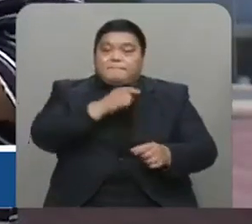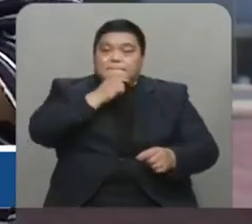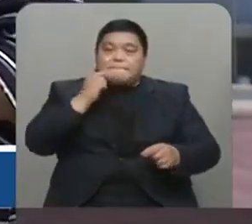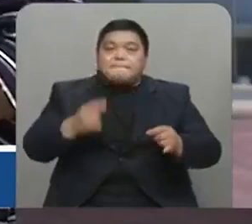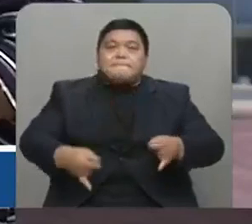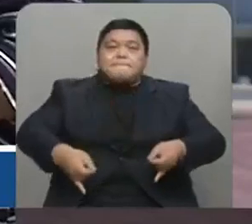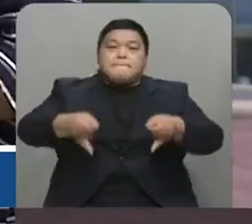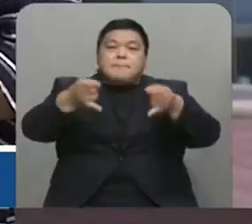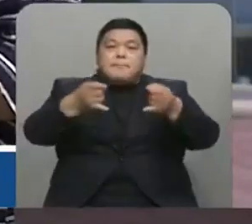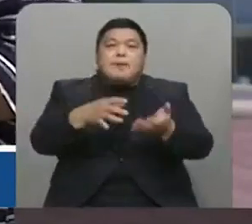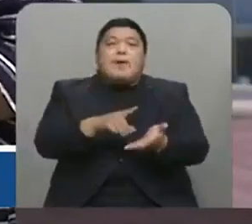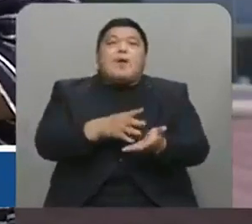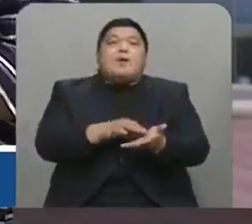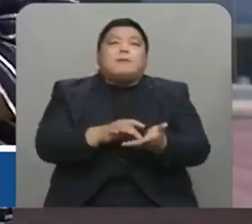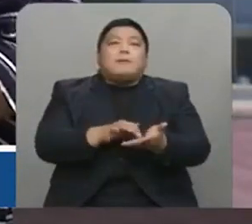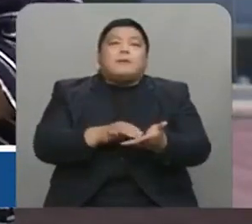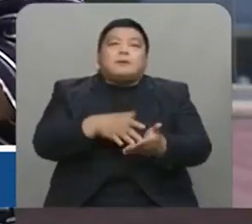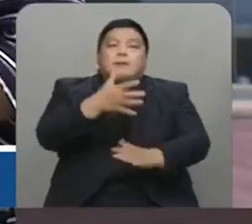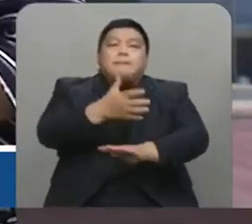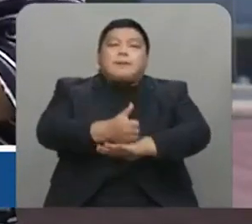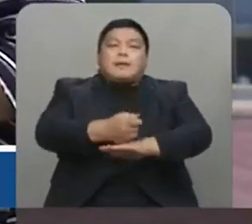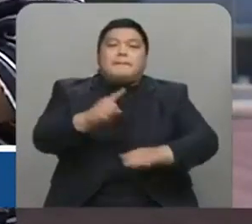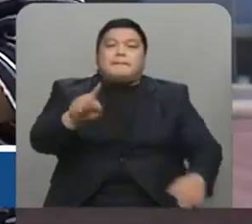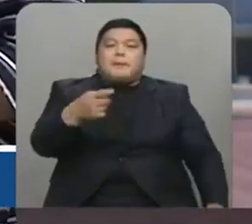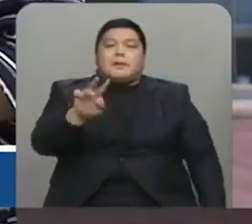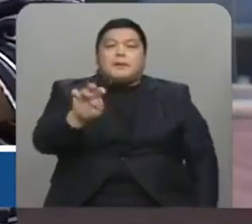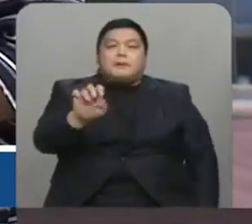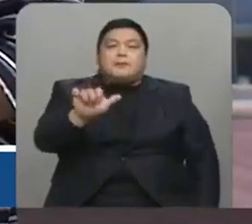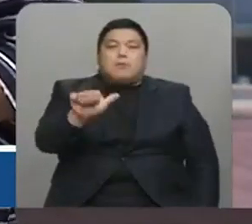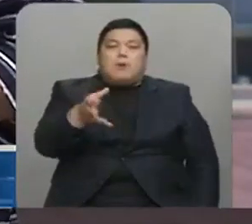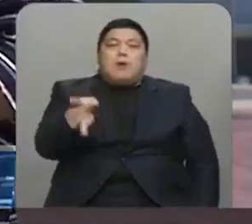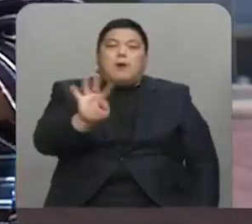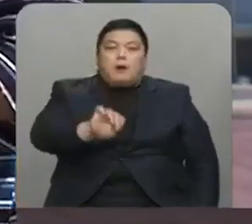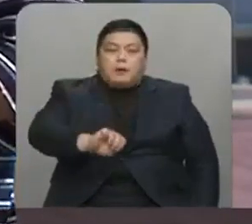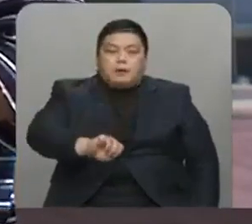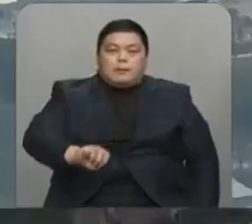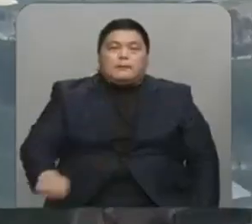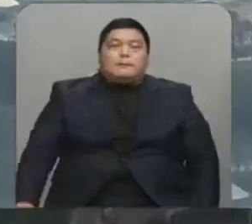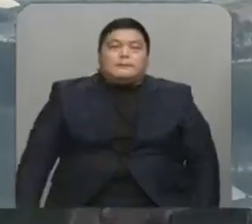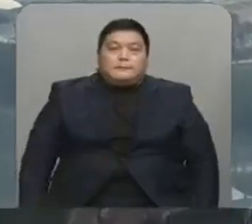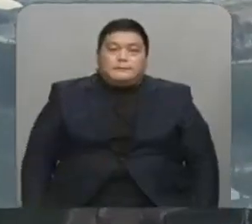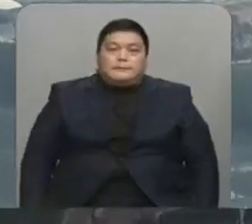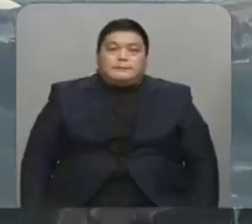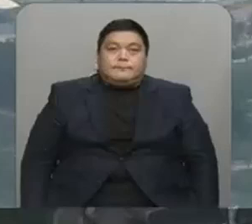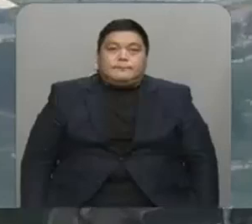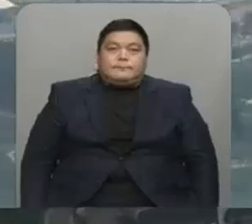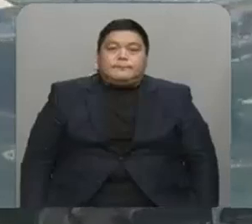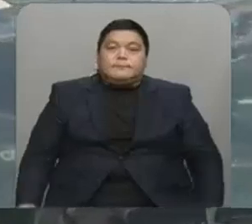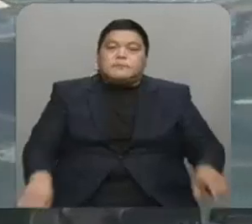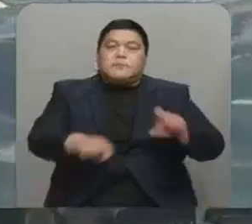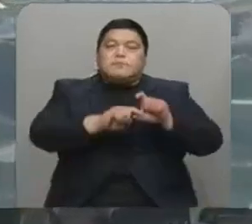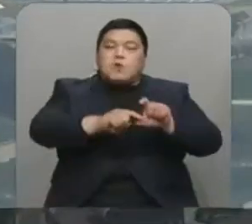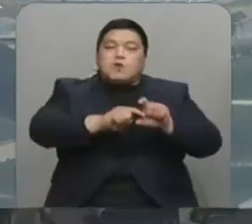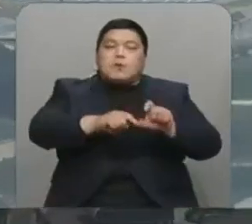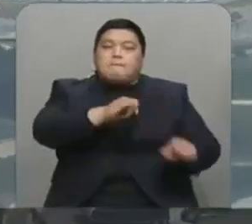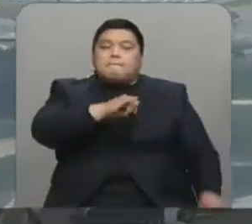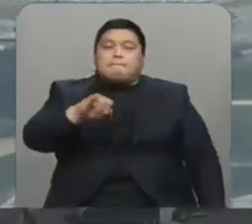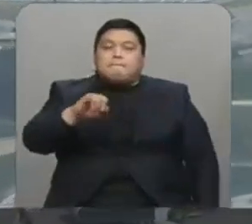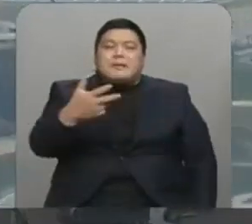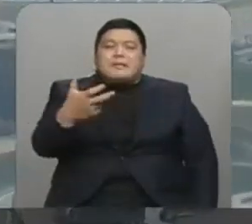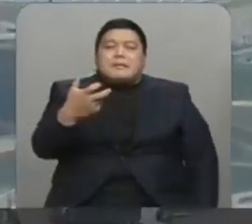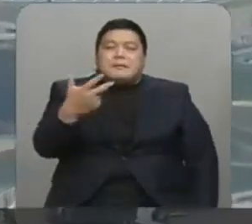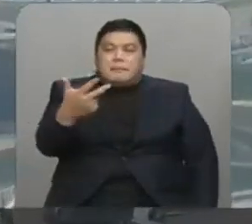경기장 1 곳곳에 누적 적자 에 된 약 135억 원으로 집계됐습니다 편경 적자 율은 -